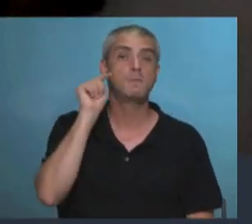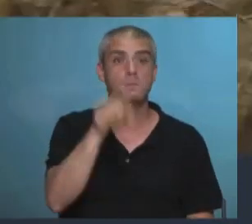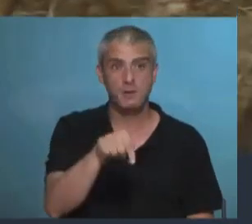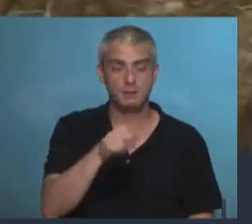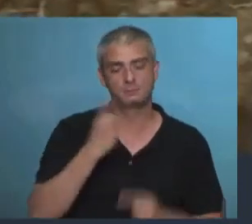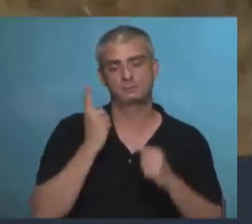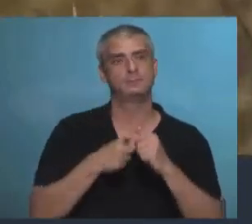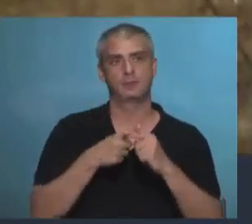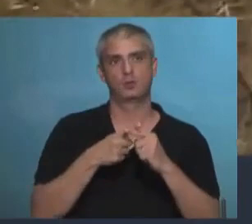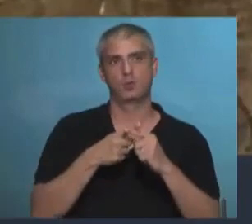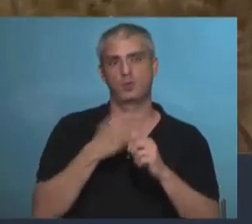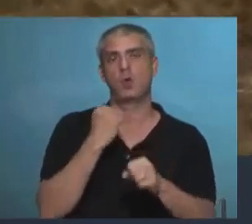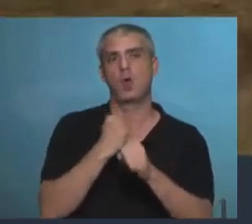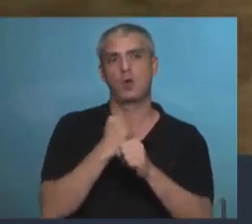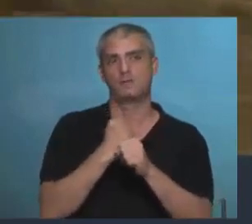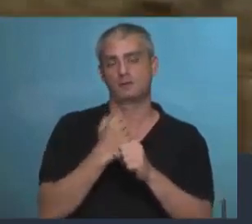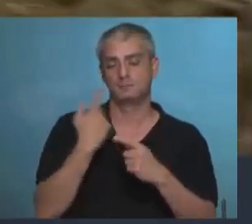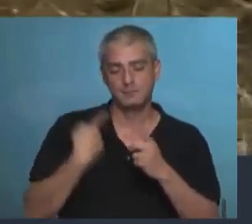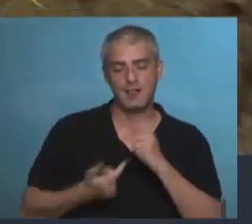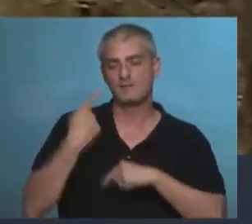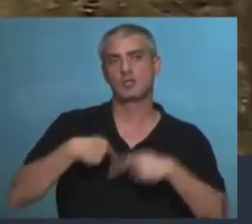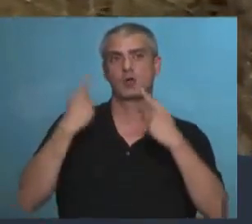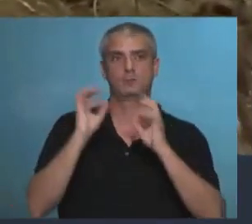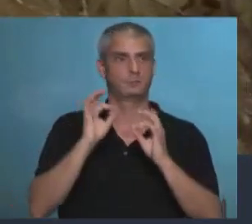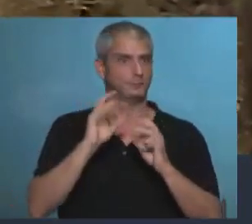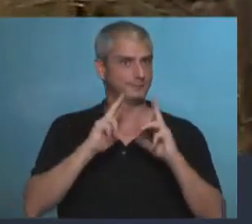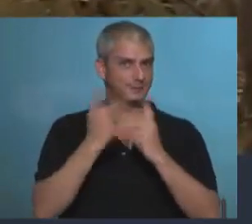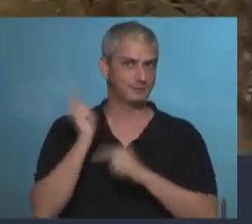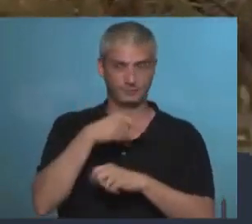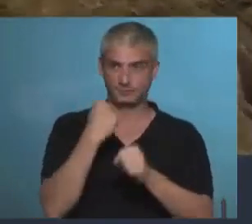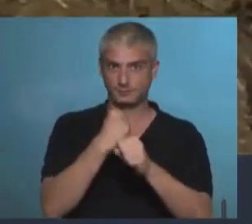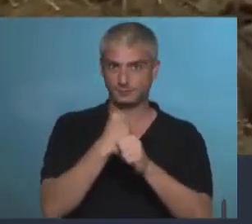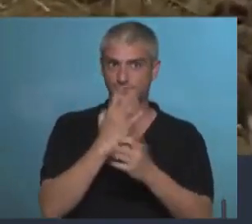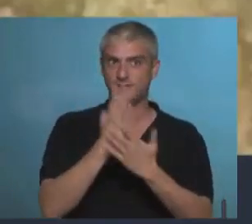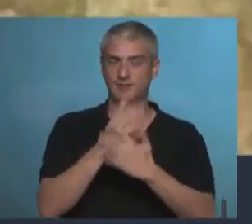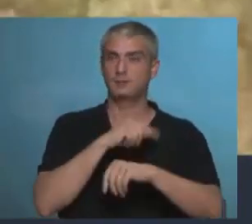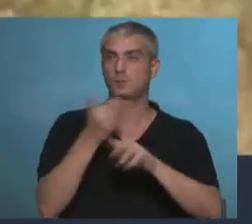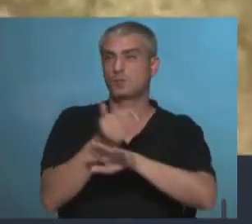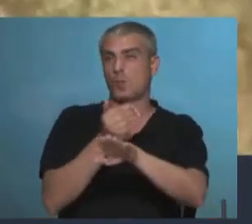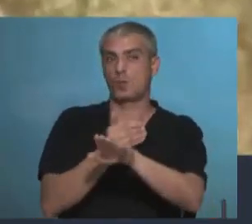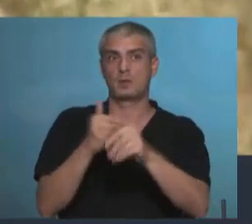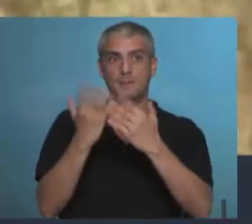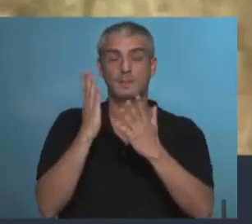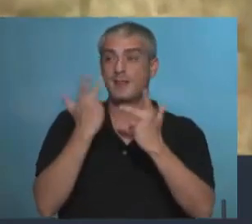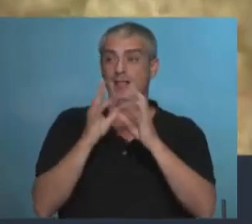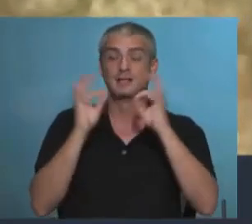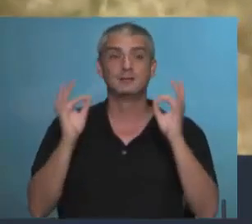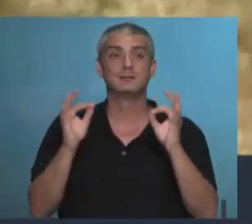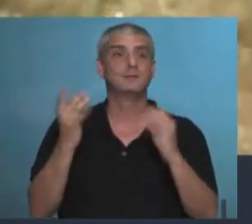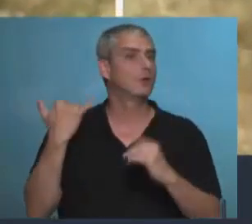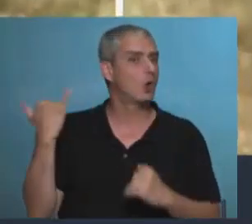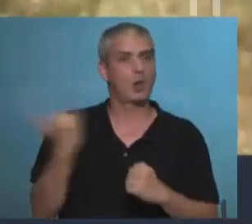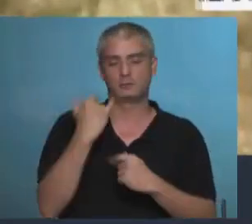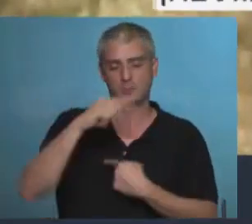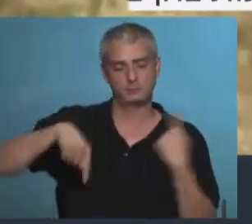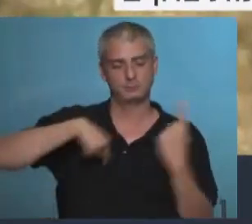מה שעברו העובדים לפני יממה. הצוות הגיע לתגבר כבר בשעות המוקדמות עם אור ראשון, ומאז כל הזמן יש